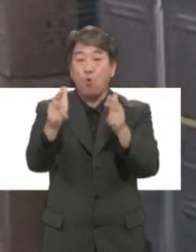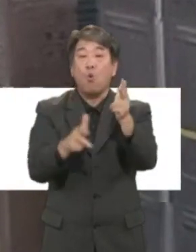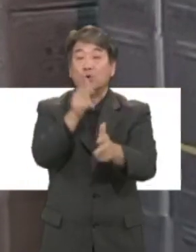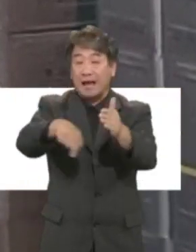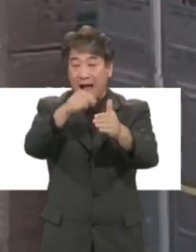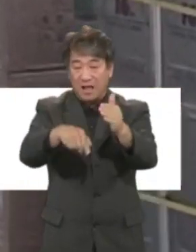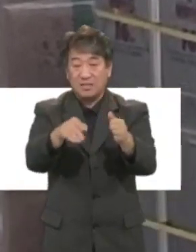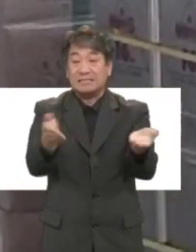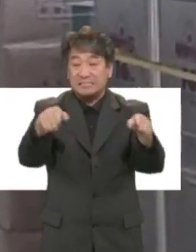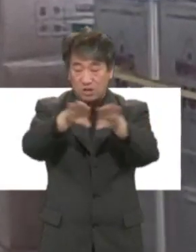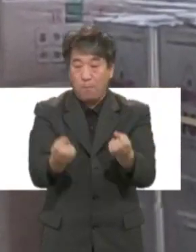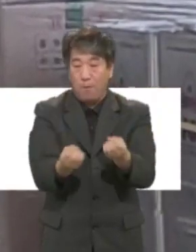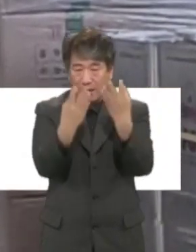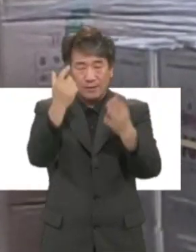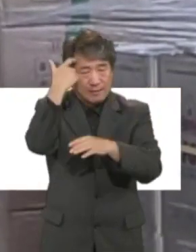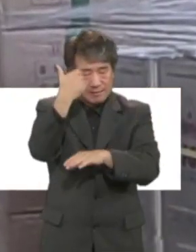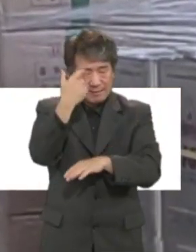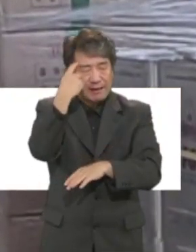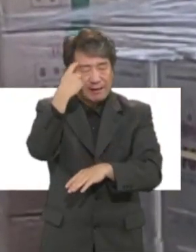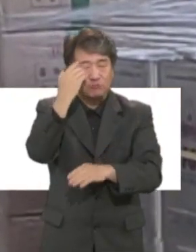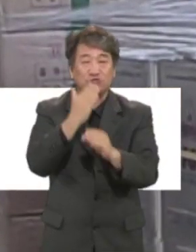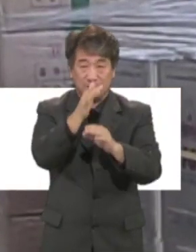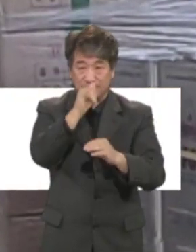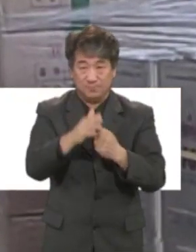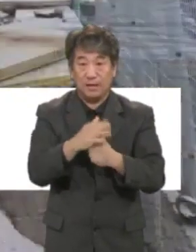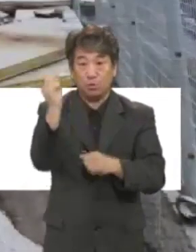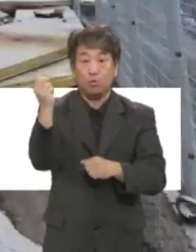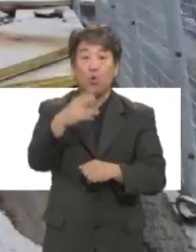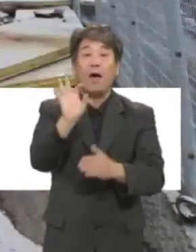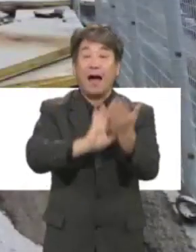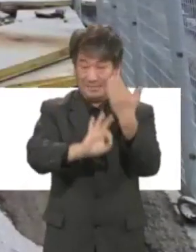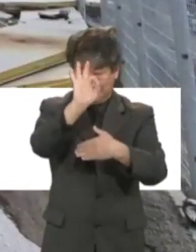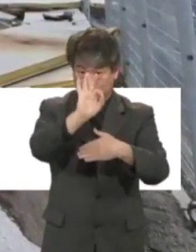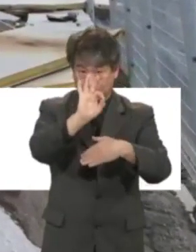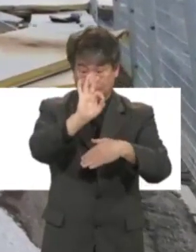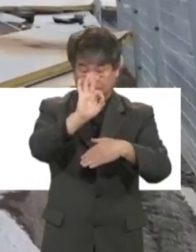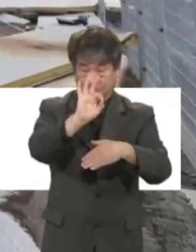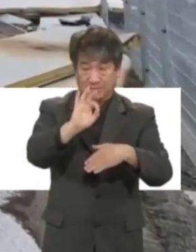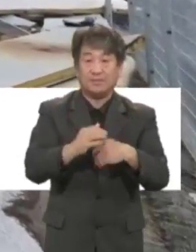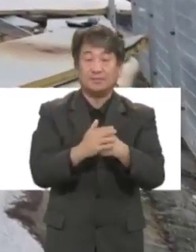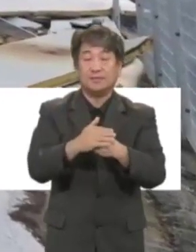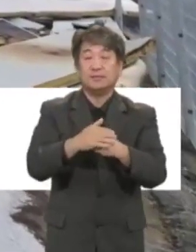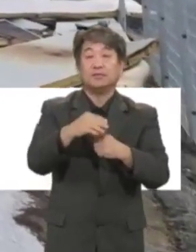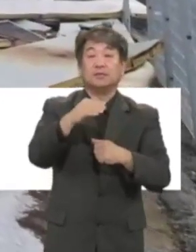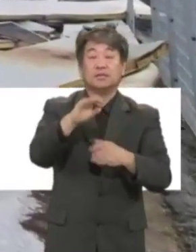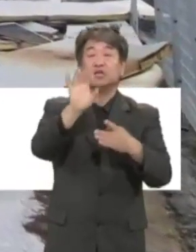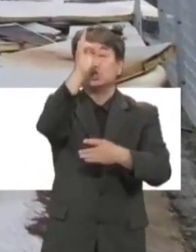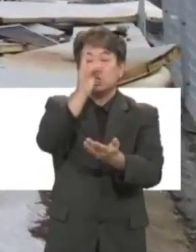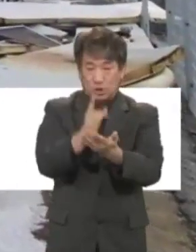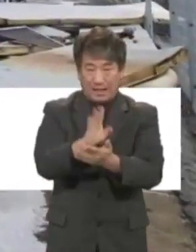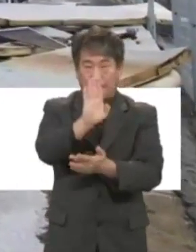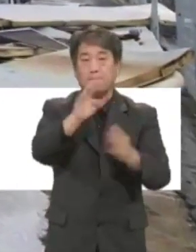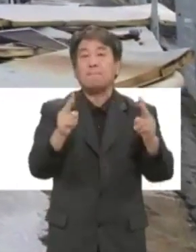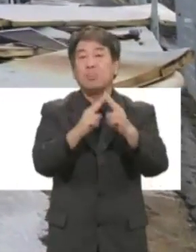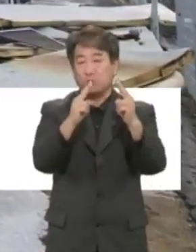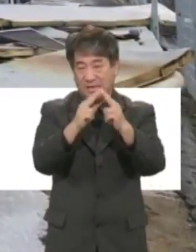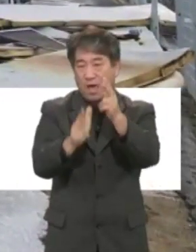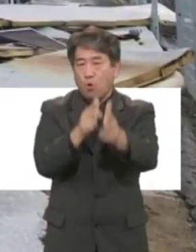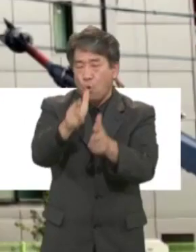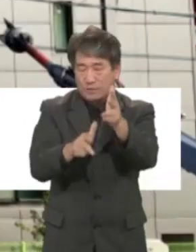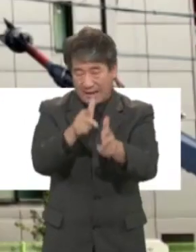추정하고 있습니다 오전 9시 쯤에는 천안시 서북구 백석동의 반도체 제조 공장에서도 무리나 직원 다섯 명이